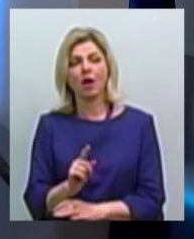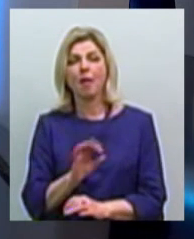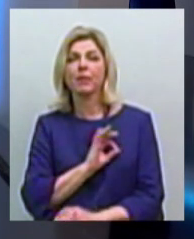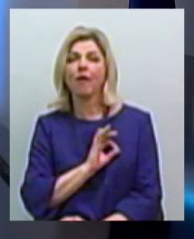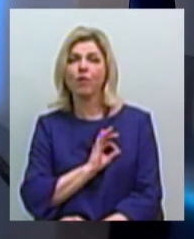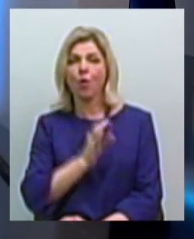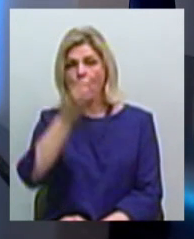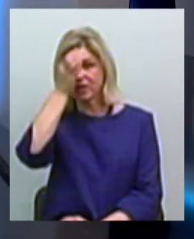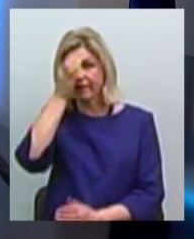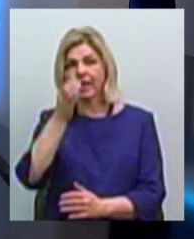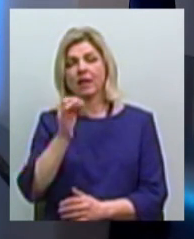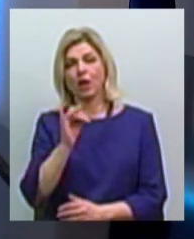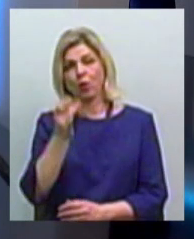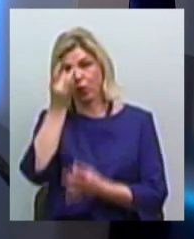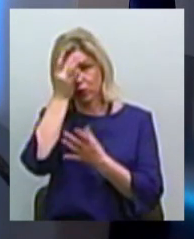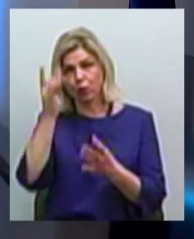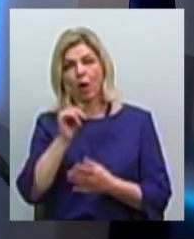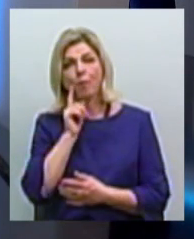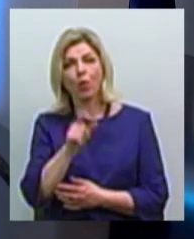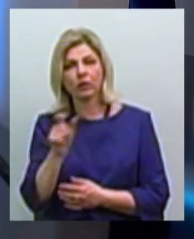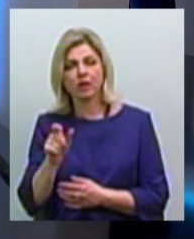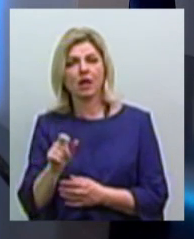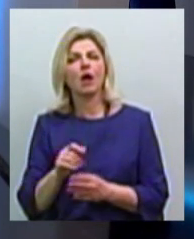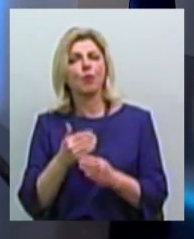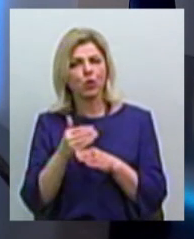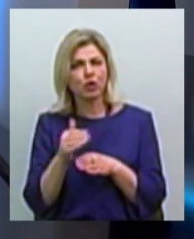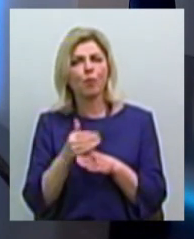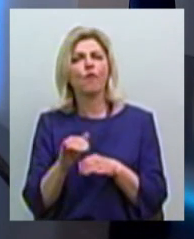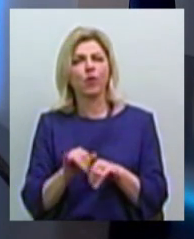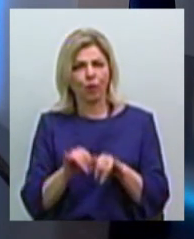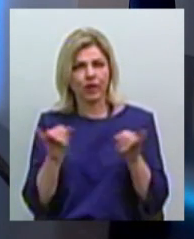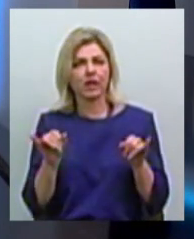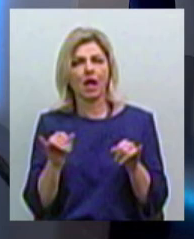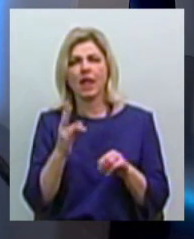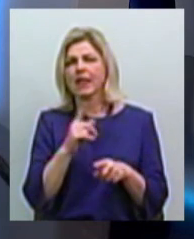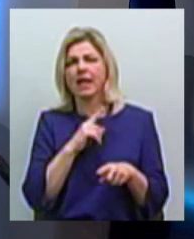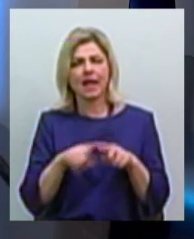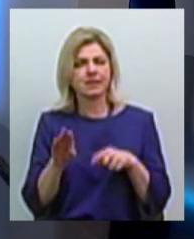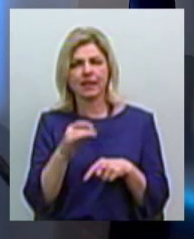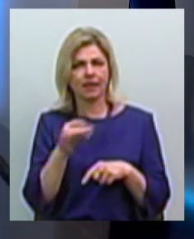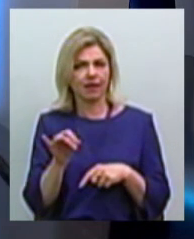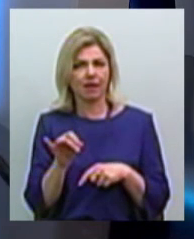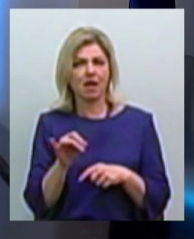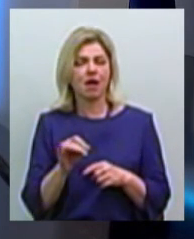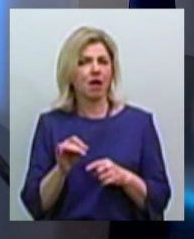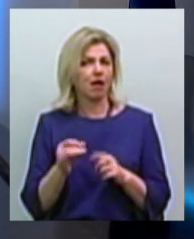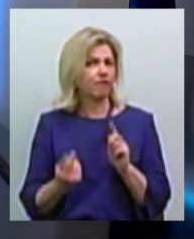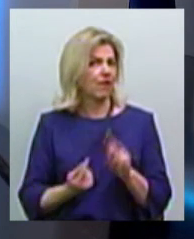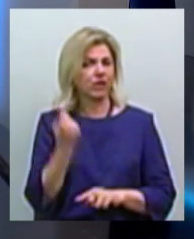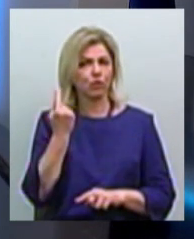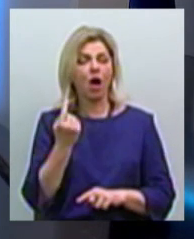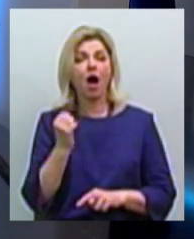правова освіта і культура молоді, вона зростає поступово. Звичайно, це не є різкий якийсь всплеск,